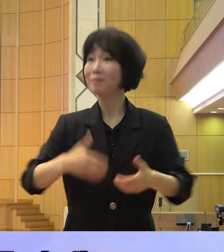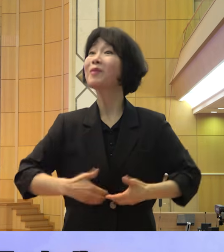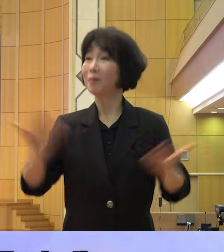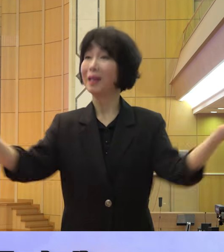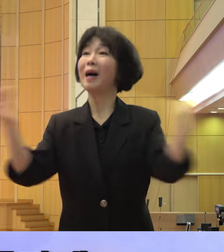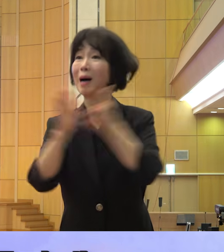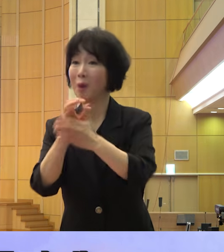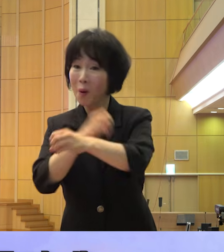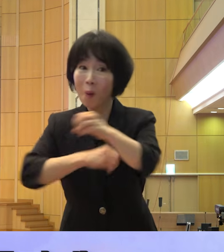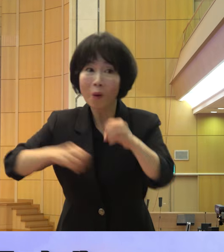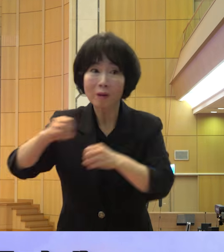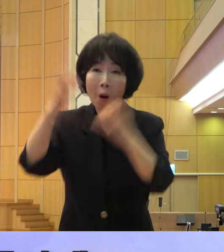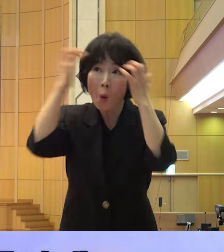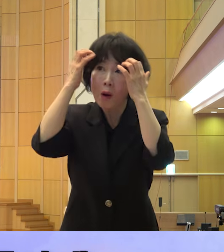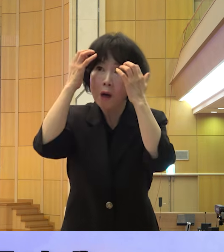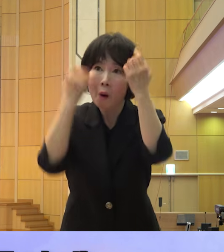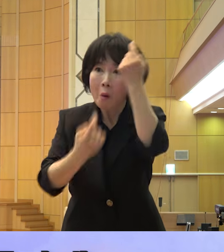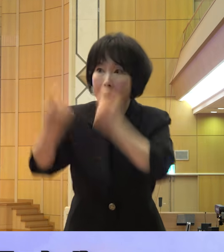없어요. 오히려 알면